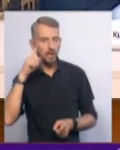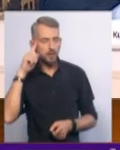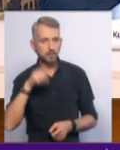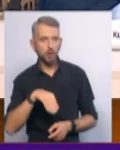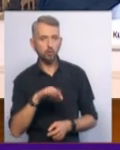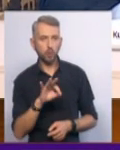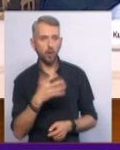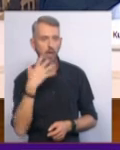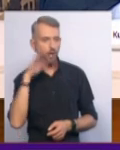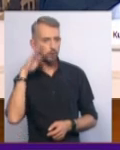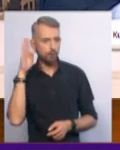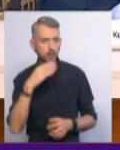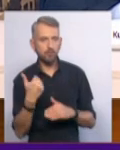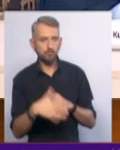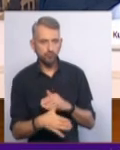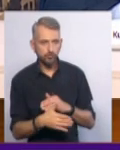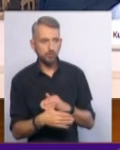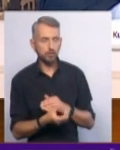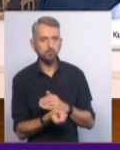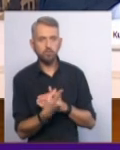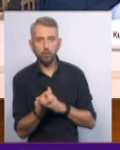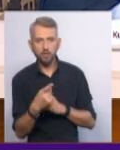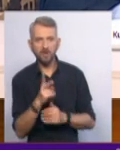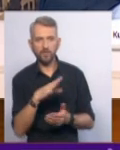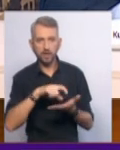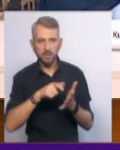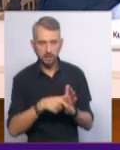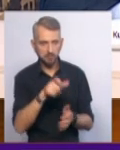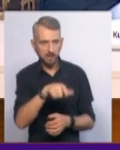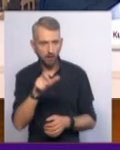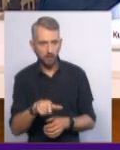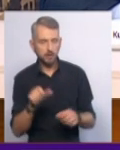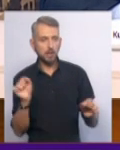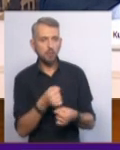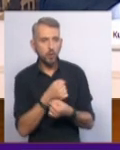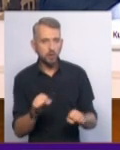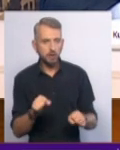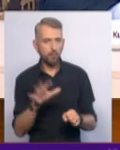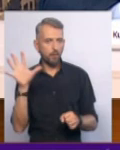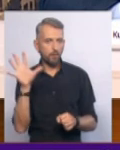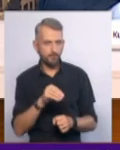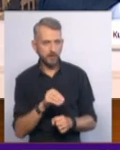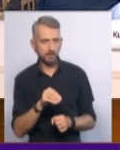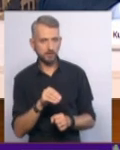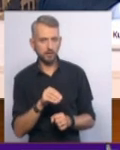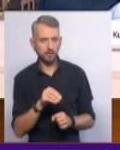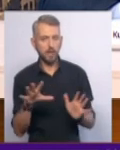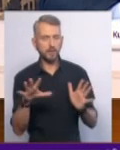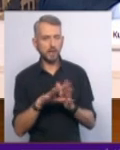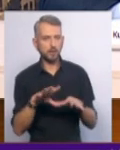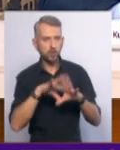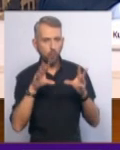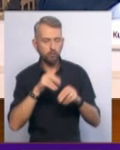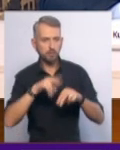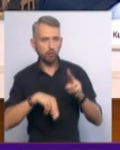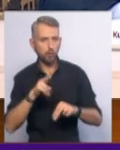то гаряча вода вже надходить до квартир киян. Просто неможливо весь енергетичний комплекс